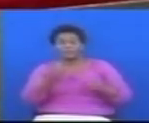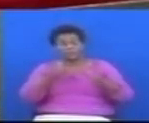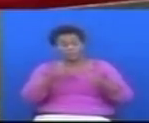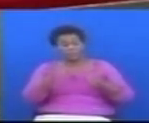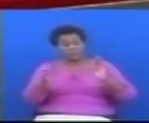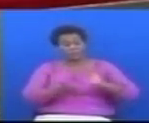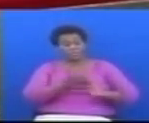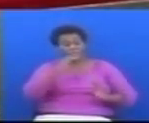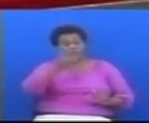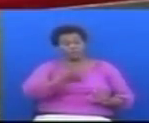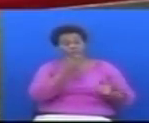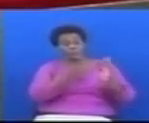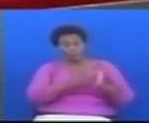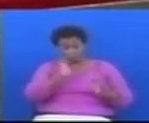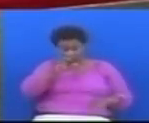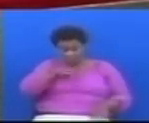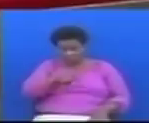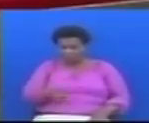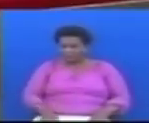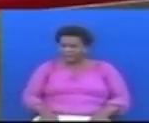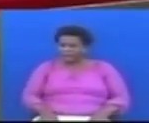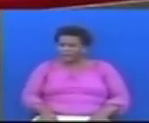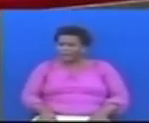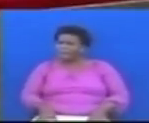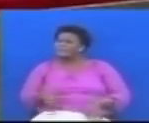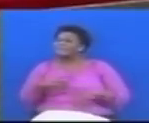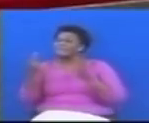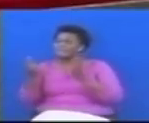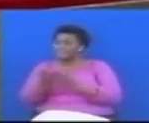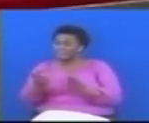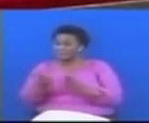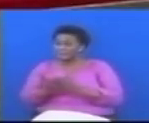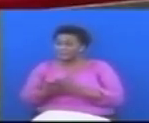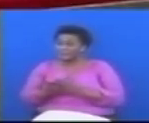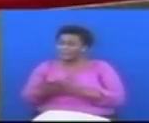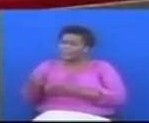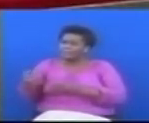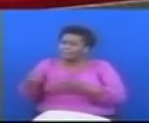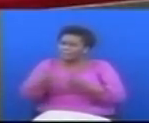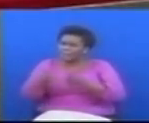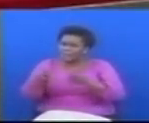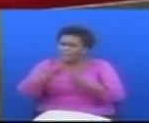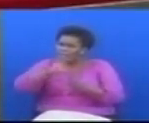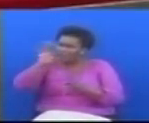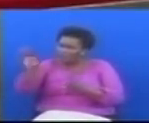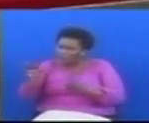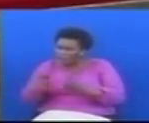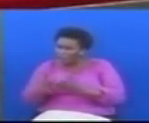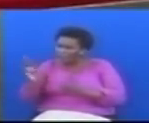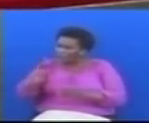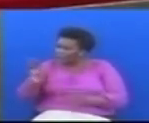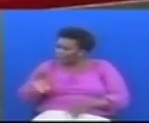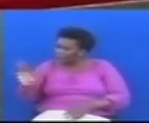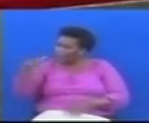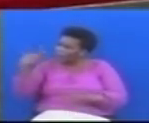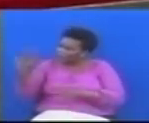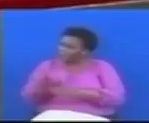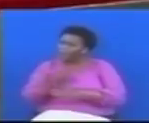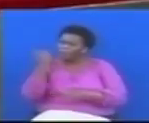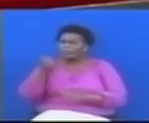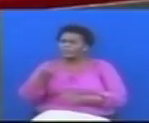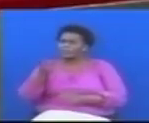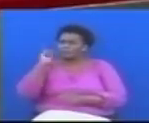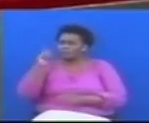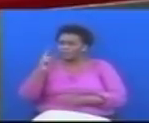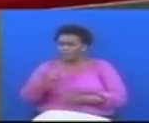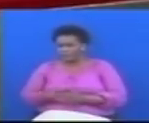huo utahusisha pia kuvipatia umeme vitongoji vyote vya wilaya ya Mkalama vilivyopitiwa na njia za